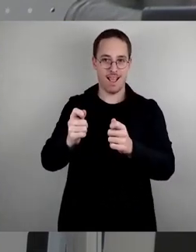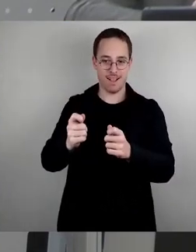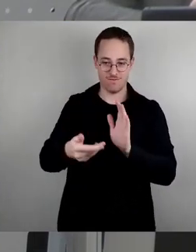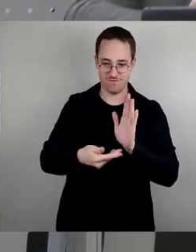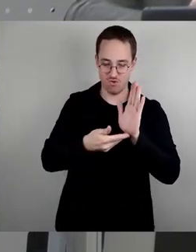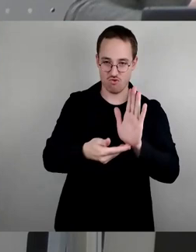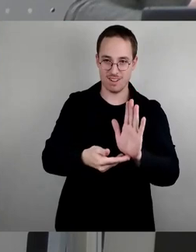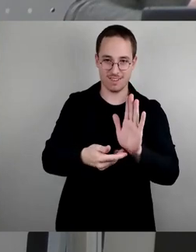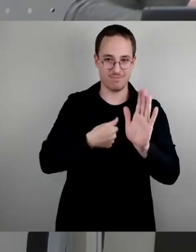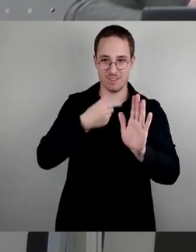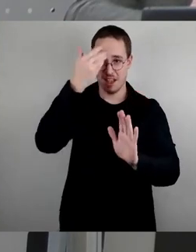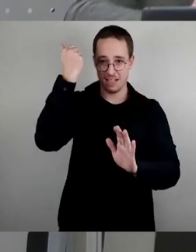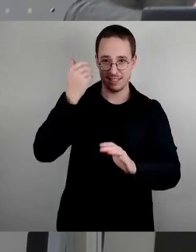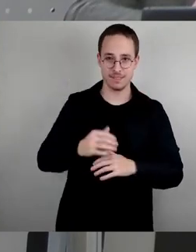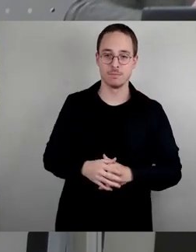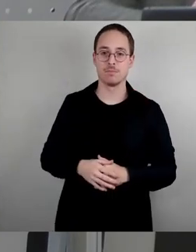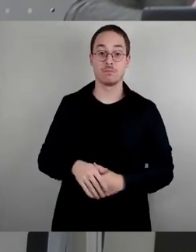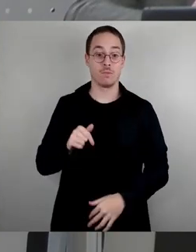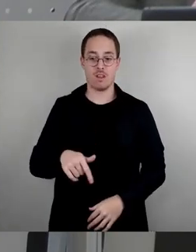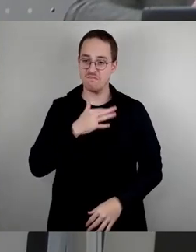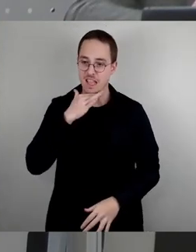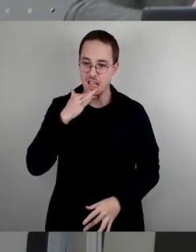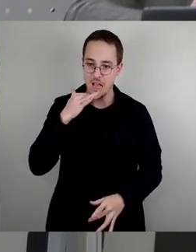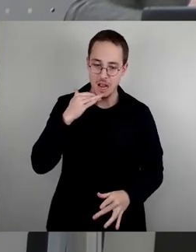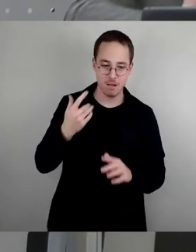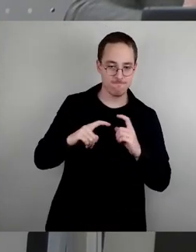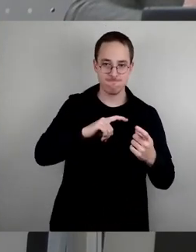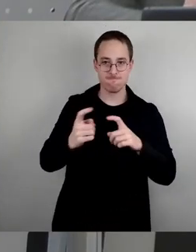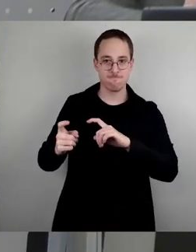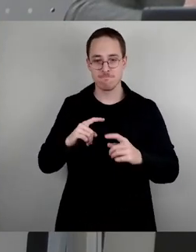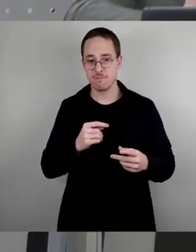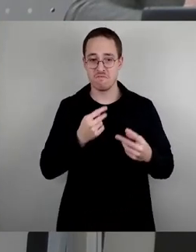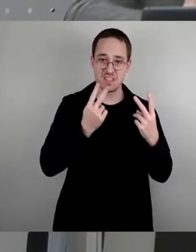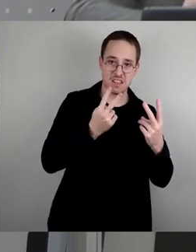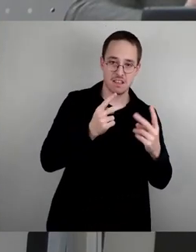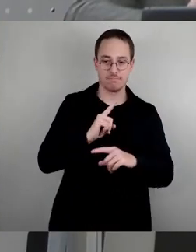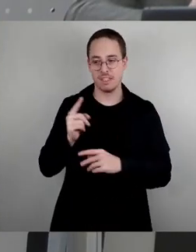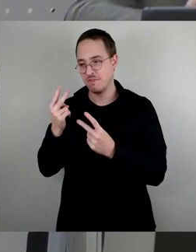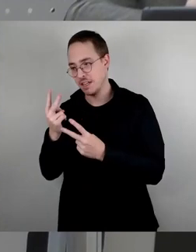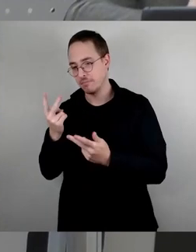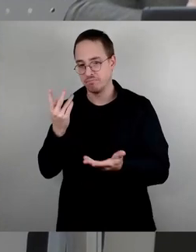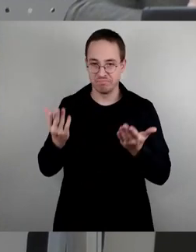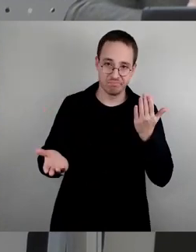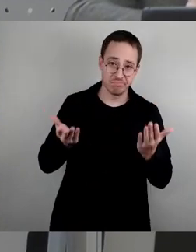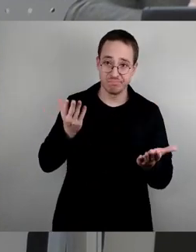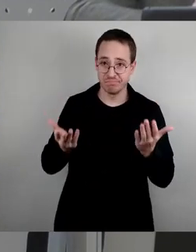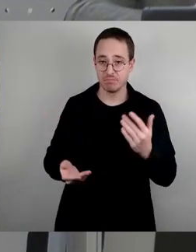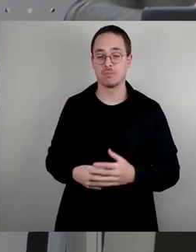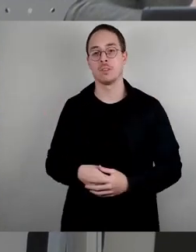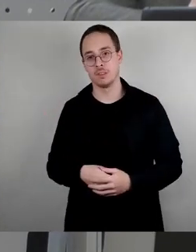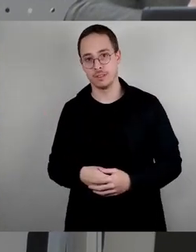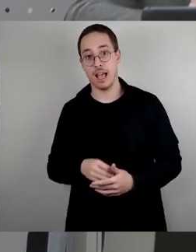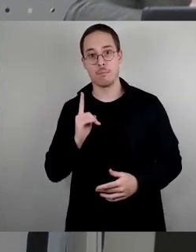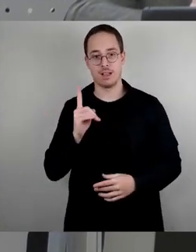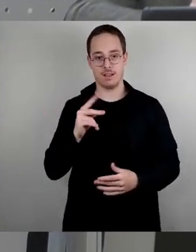Wir reden hier über ganz viele Dinge, die ja mehr oder weniger wichtig oder unwichtig sind, aber ein Problem, was die Planung nicht löst und was